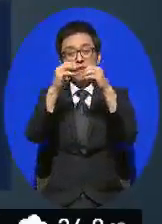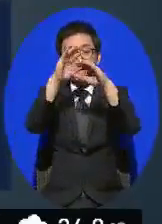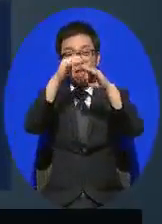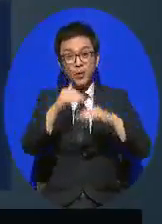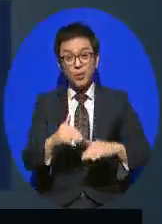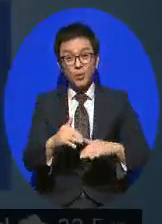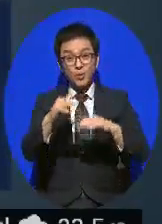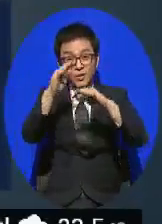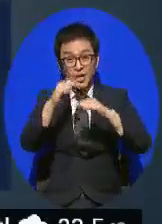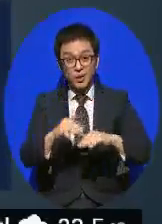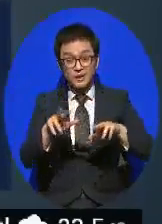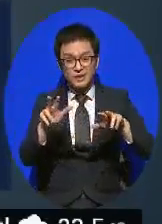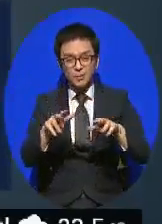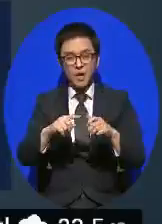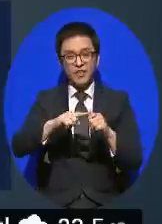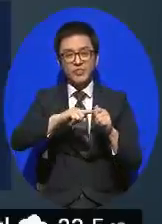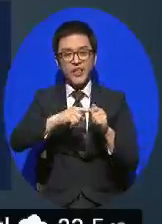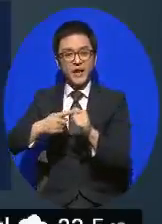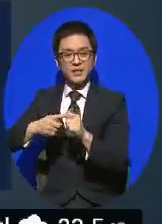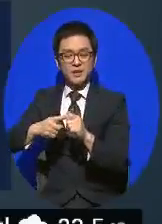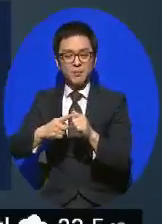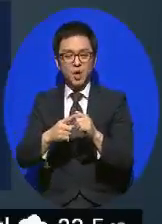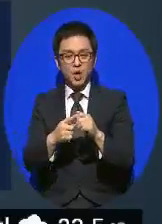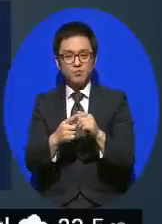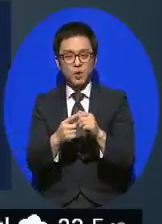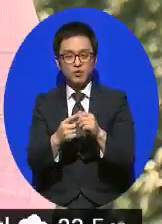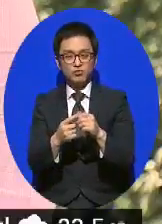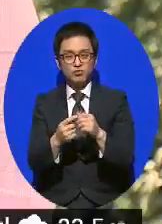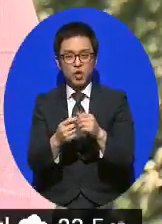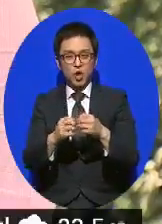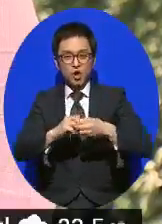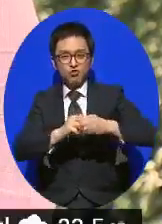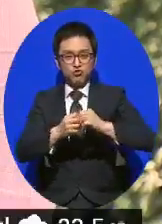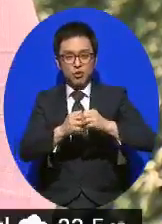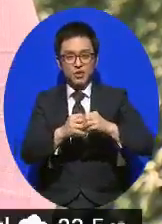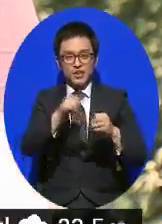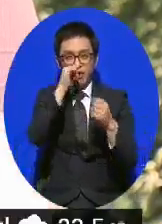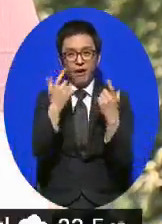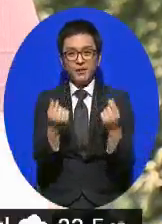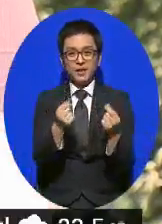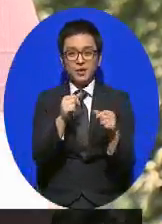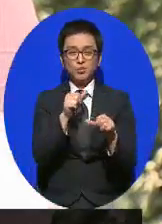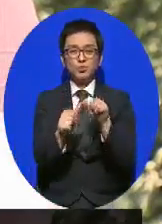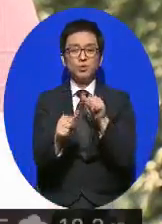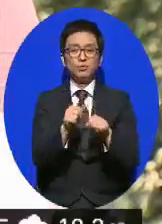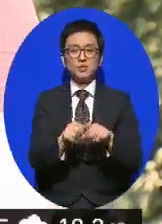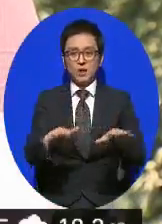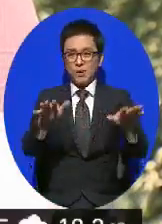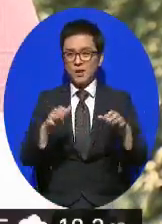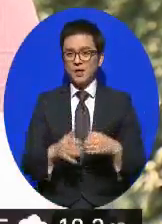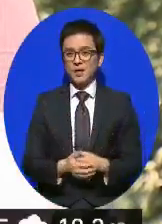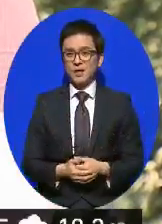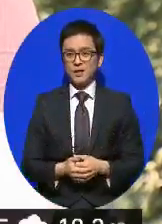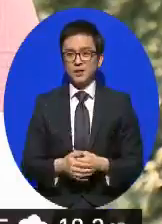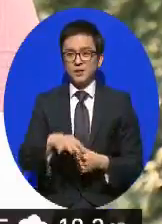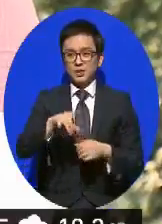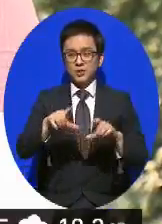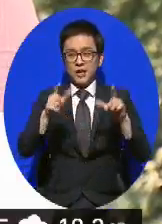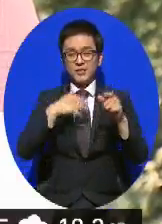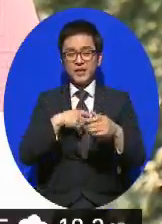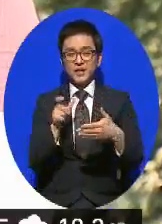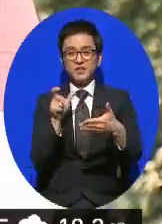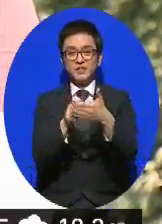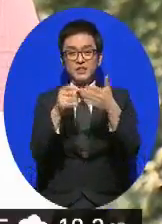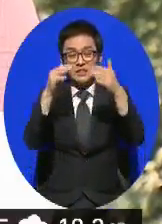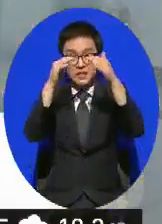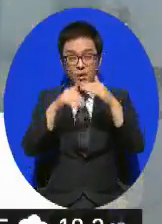동원해 몰표를 넣었다는 등의 소문까지 돕니다. 첫날 쓴 게 도대체 내가 뭐 하는 짓이었나 싶어서 좀 황당하고 좀